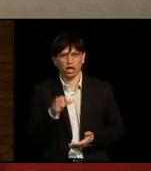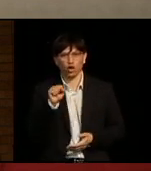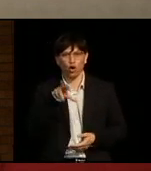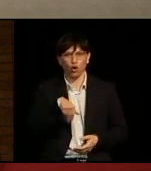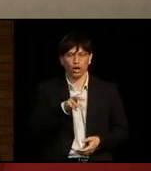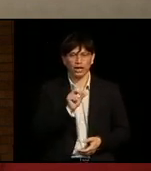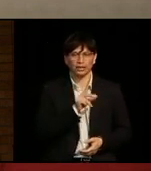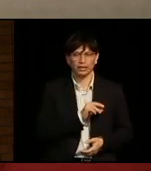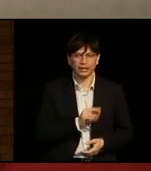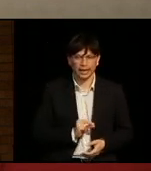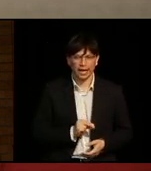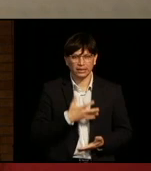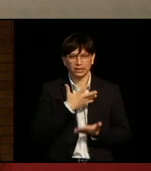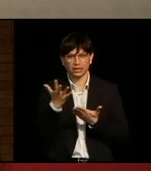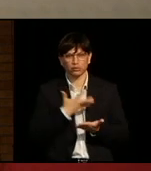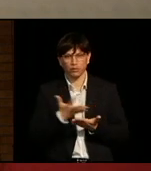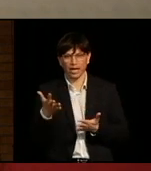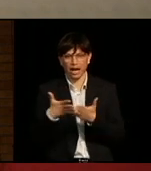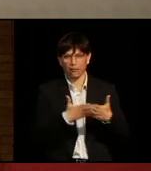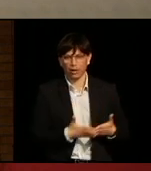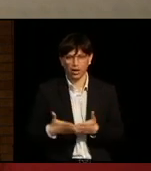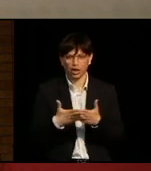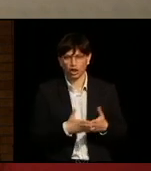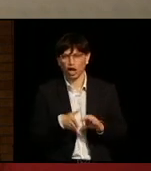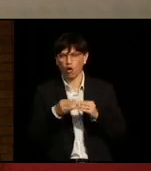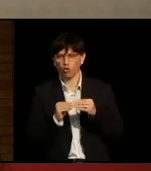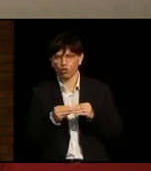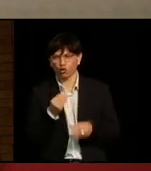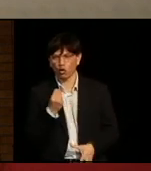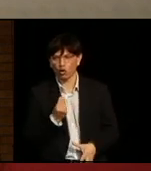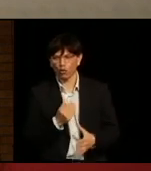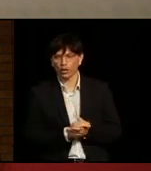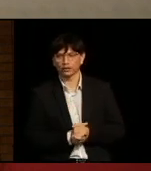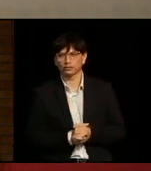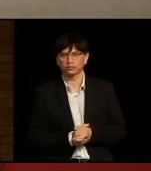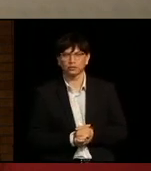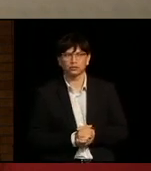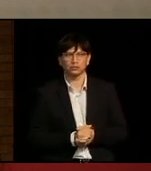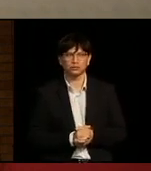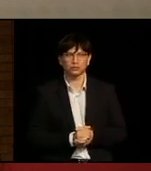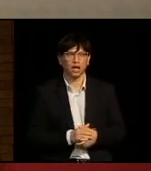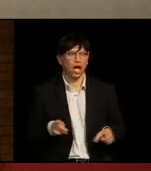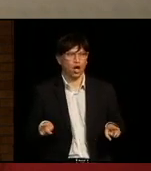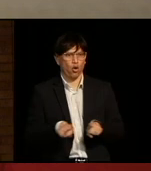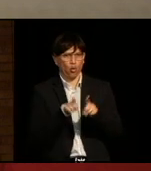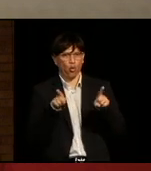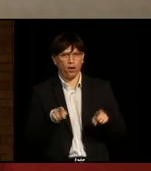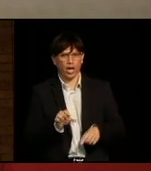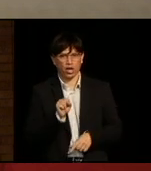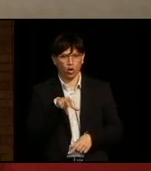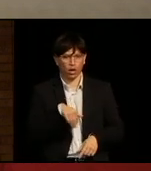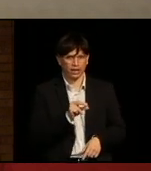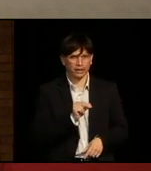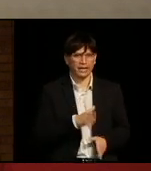quando Ci spiegava El vademcum come utilizzarlo e e ugualmente don Andrea diceva